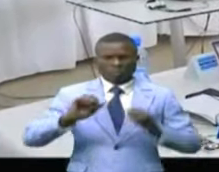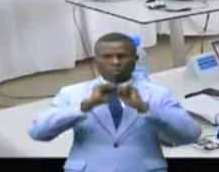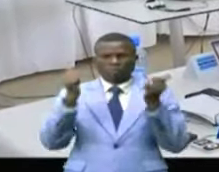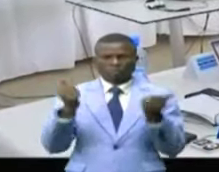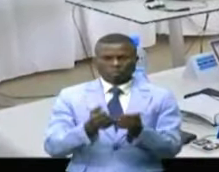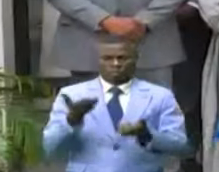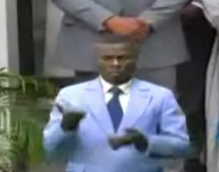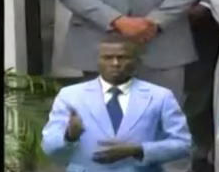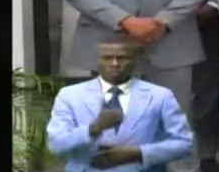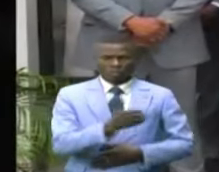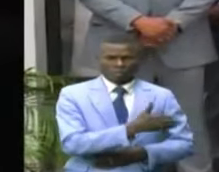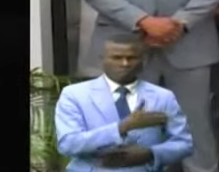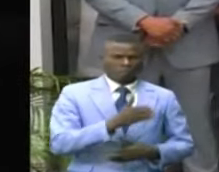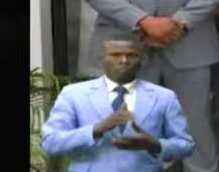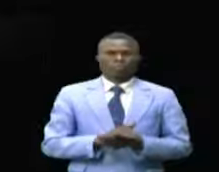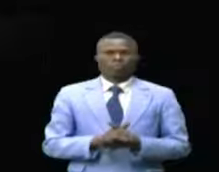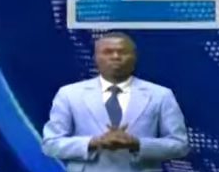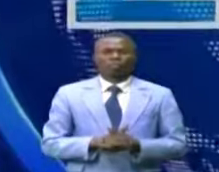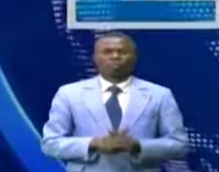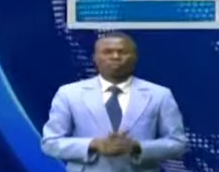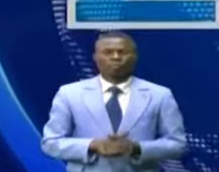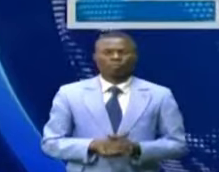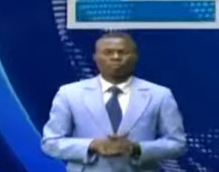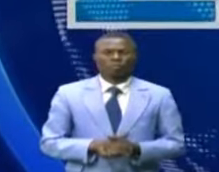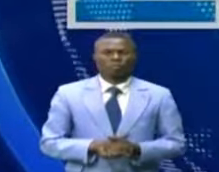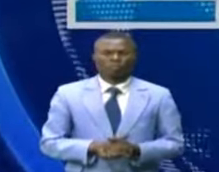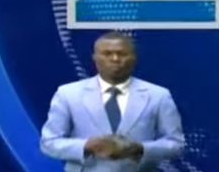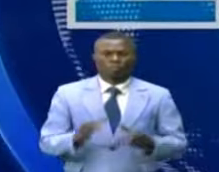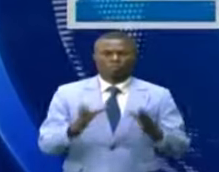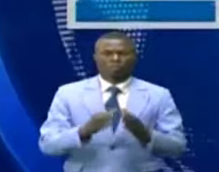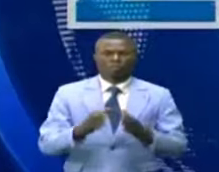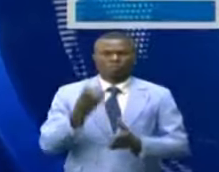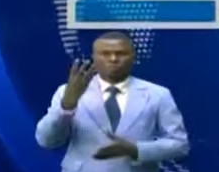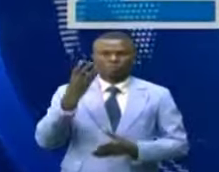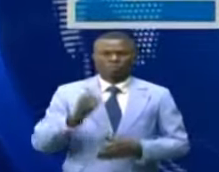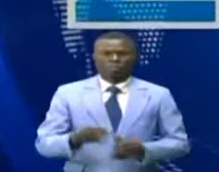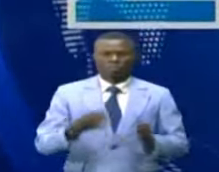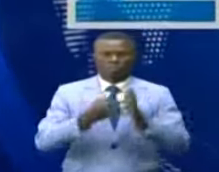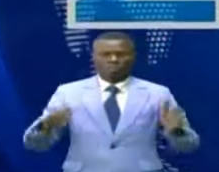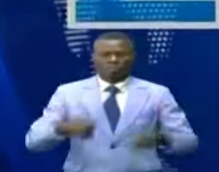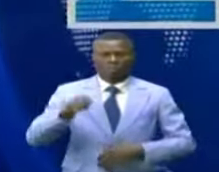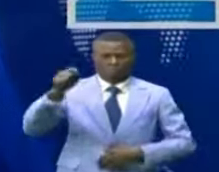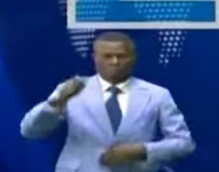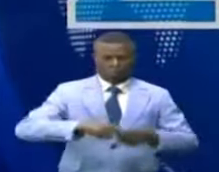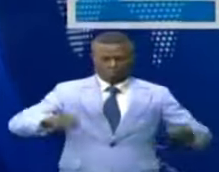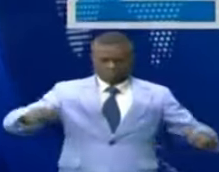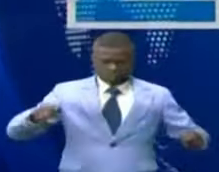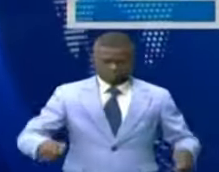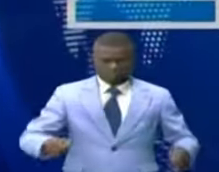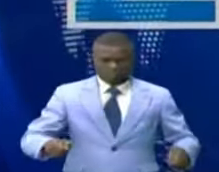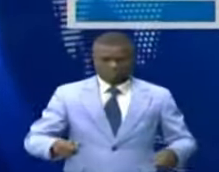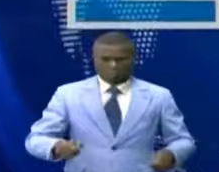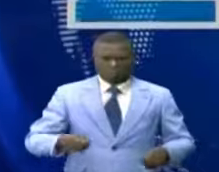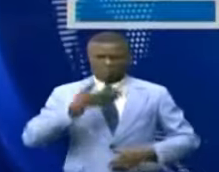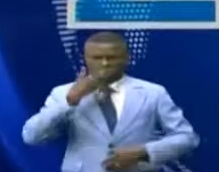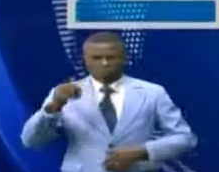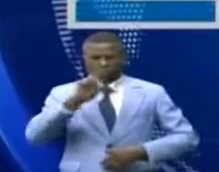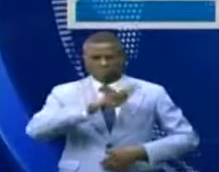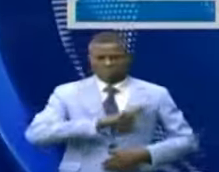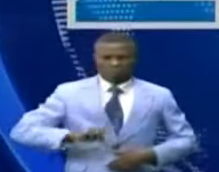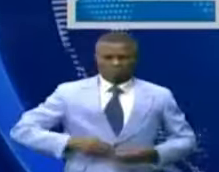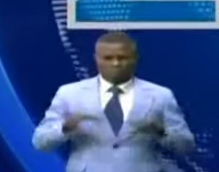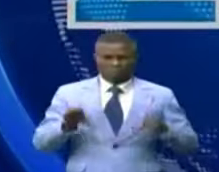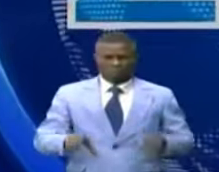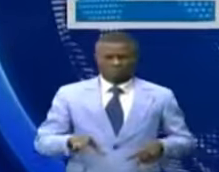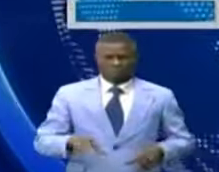des régulateurs de pays d'Afrique australe. Avec les 80 millions d'hectares de terres arables que possède la République démocratique du